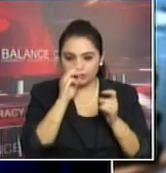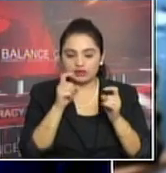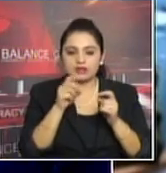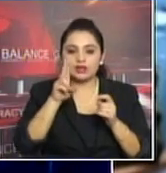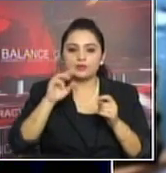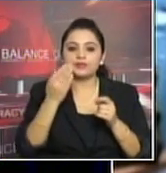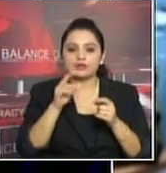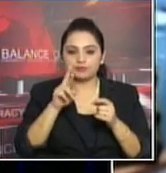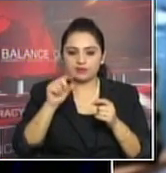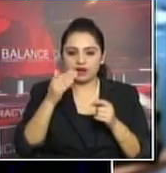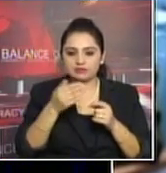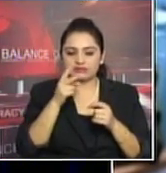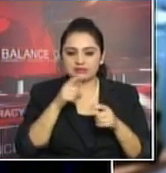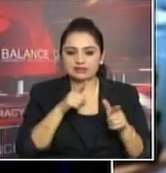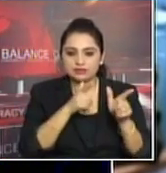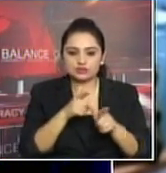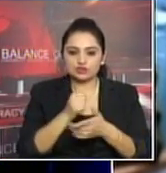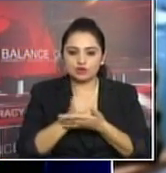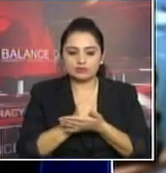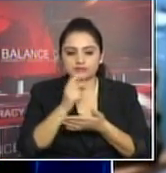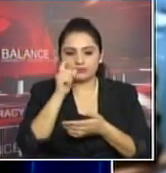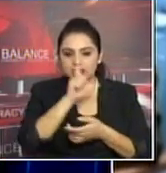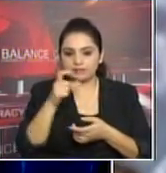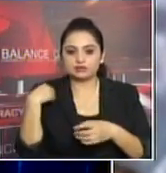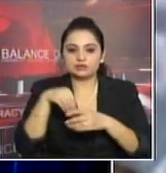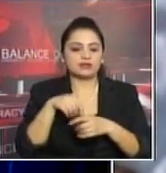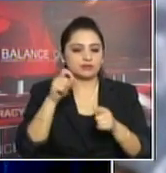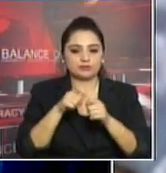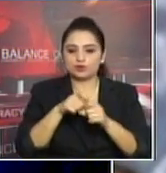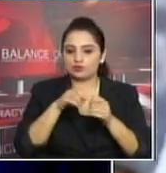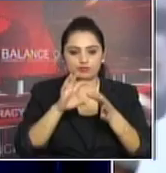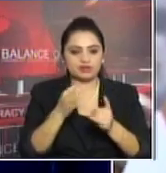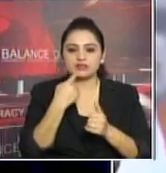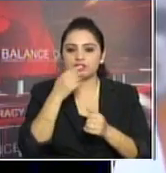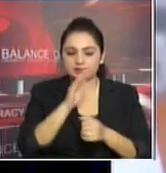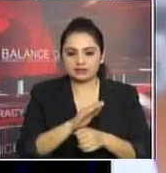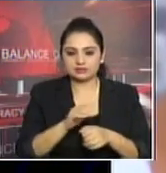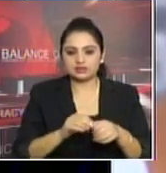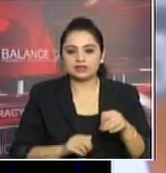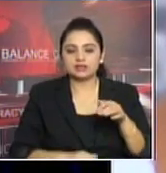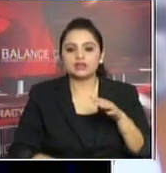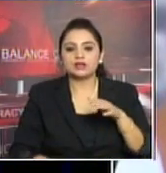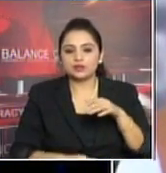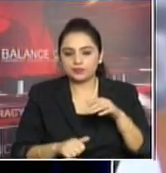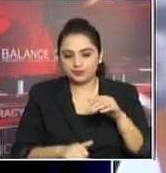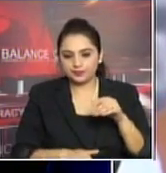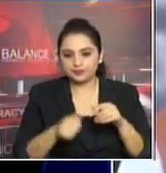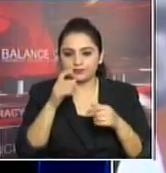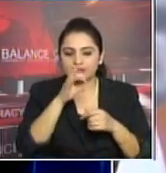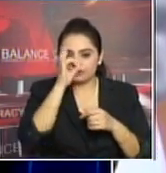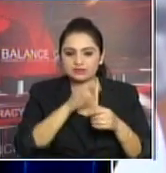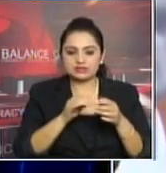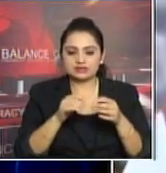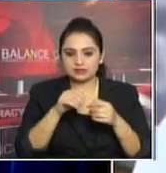रावलले नेपालले त्यस्तो सैन्य अभ्यासमा सहभागी हुन नहुने बताएका छन्। भारतीय प्रधानमन्त्री मोदीले प्रधान सेनापति सहितको विशेष बैठक बस्ने